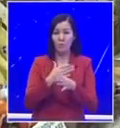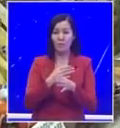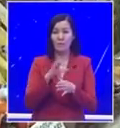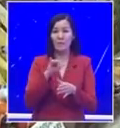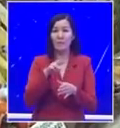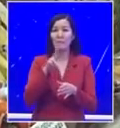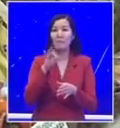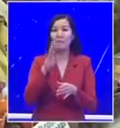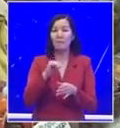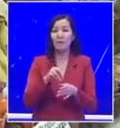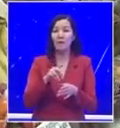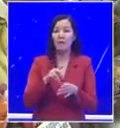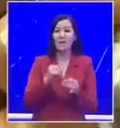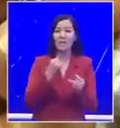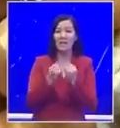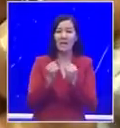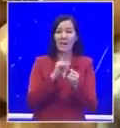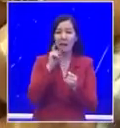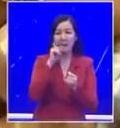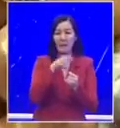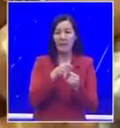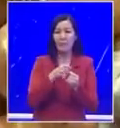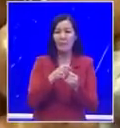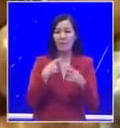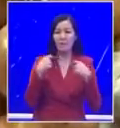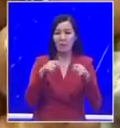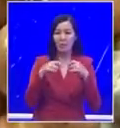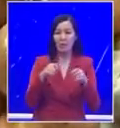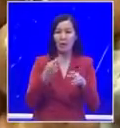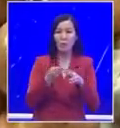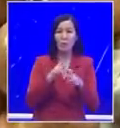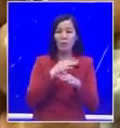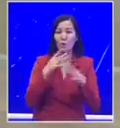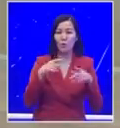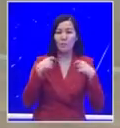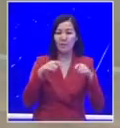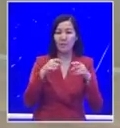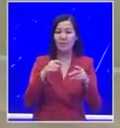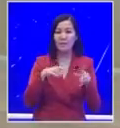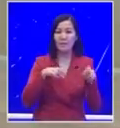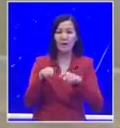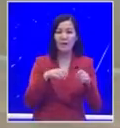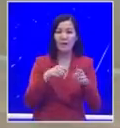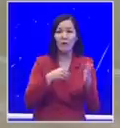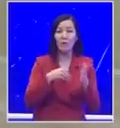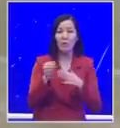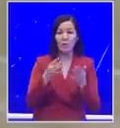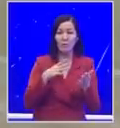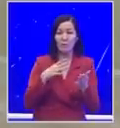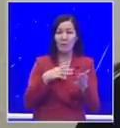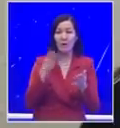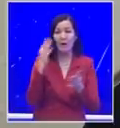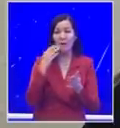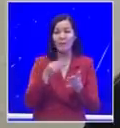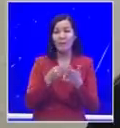Имбирден бөлек лимон мен сарымсақ саудаланушылардың да дәурені жүріп тұр. Қаншаға бағаласа да тауар өтімді, оның үстіне Алматыдан